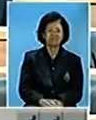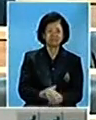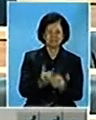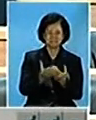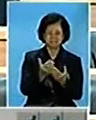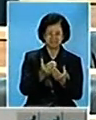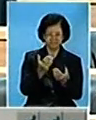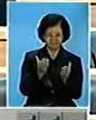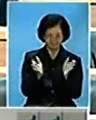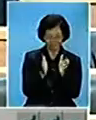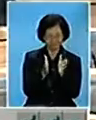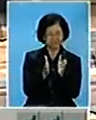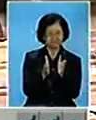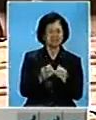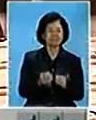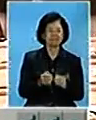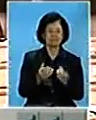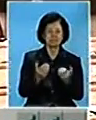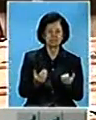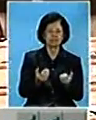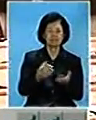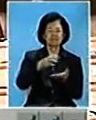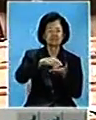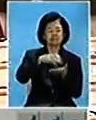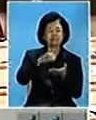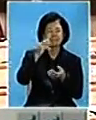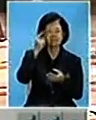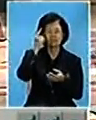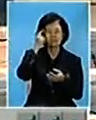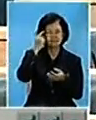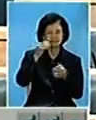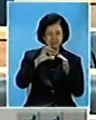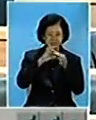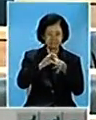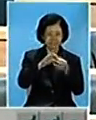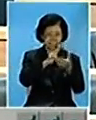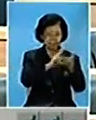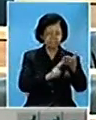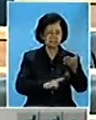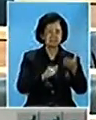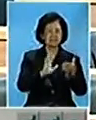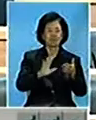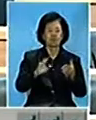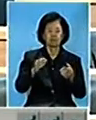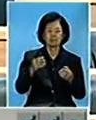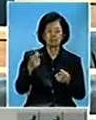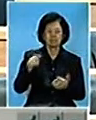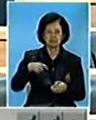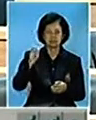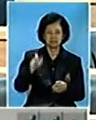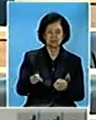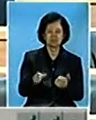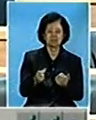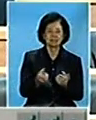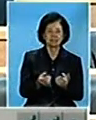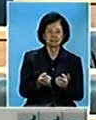ๆ นะครับวันนี้ผมขอแสดงความคิดเห็นเกี่ยวกับรายงานของศาลรัฐธรรมนูญจริงๆนำเรียนให้ท่าน